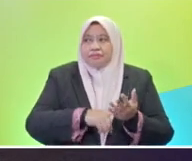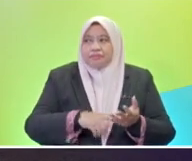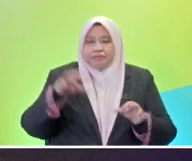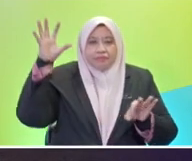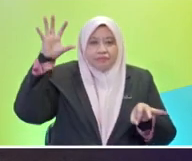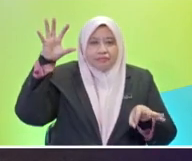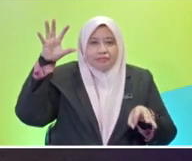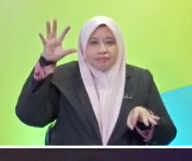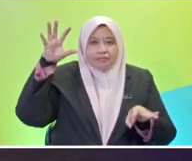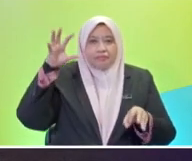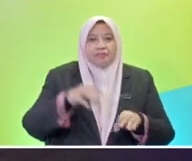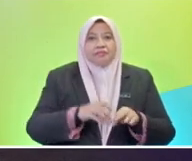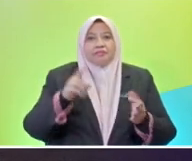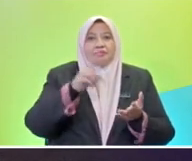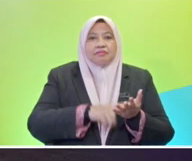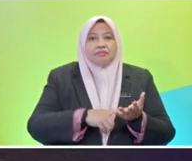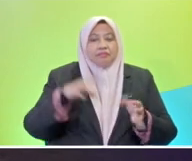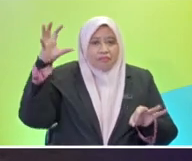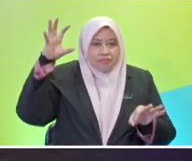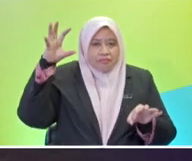Fotosintesis. Cikgu sebut fotosintesis.